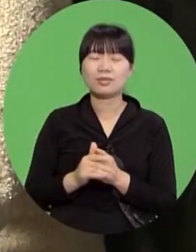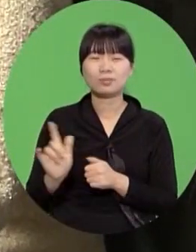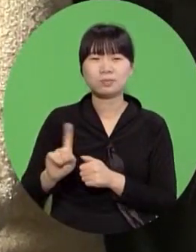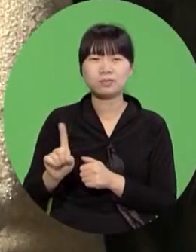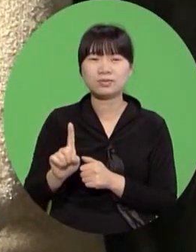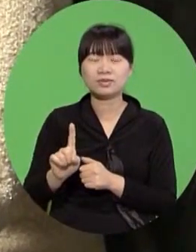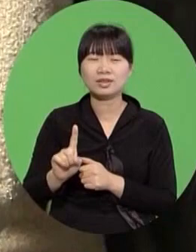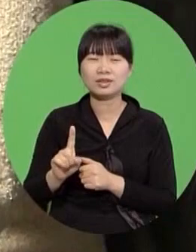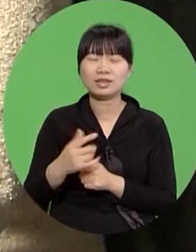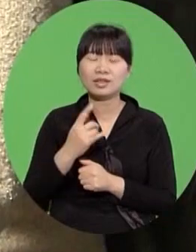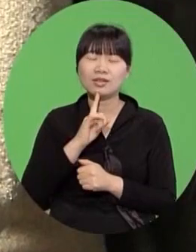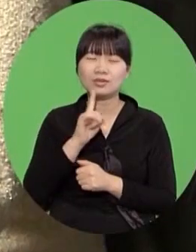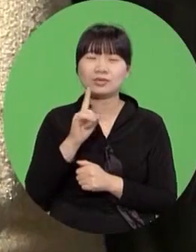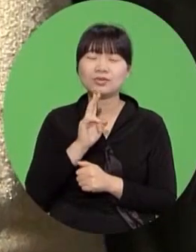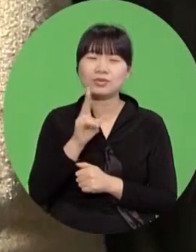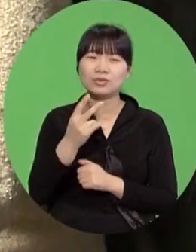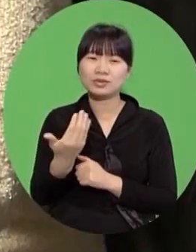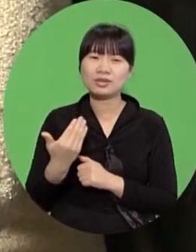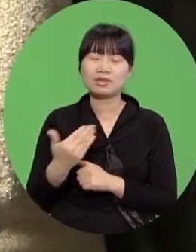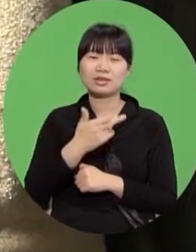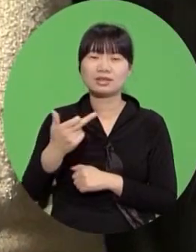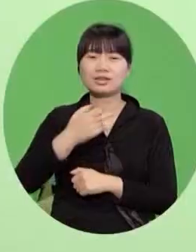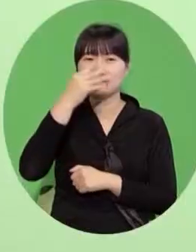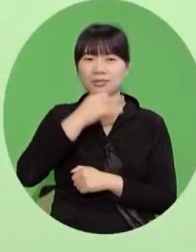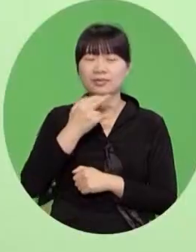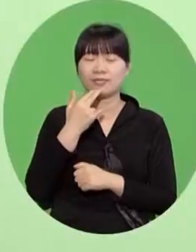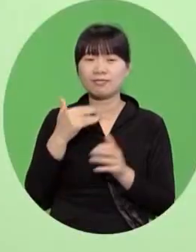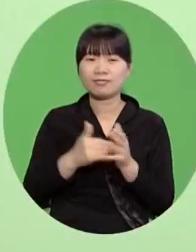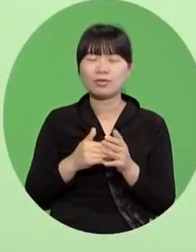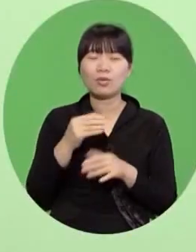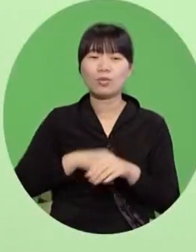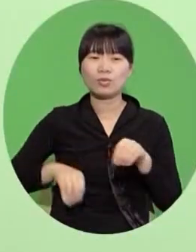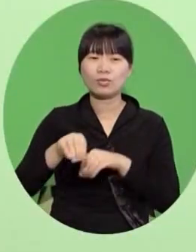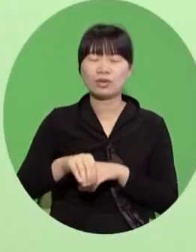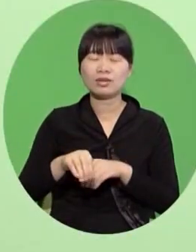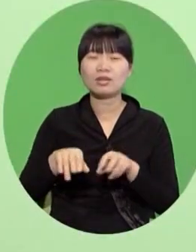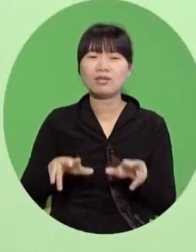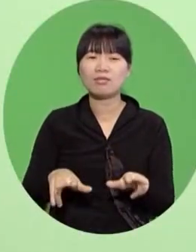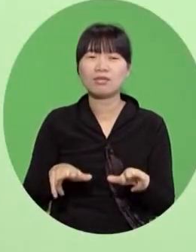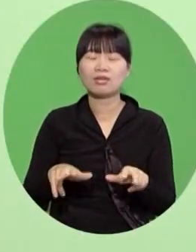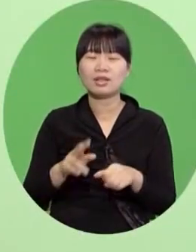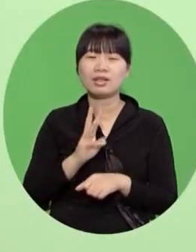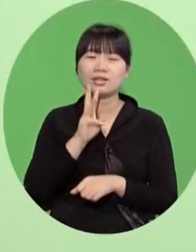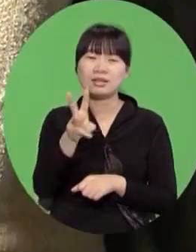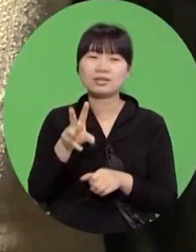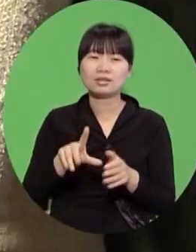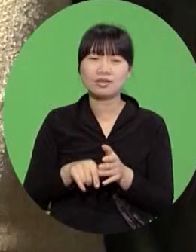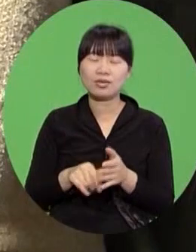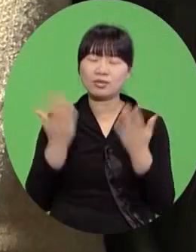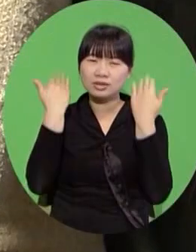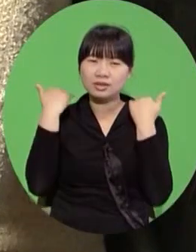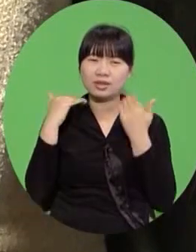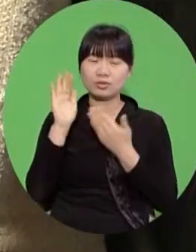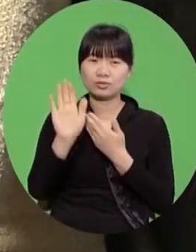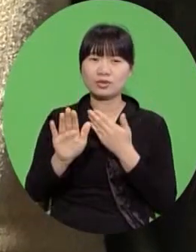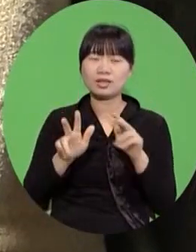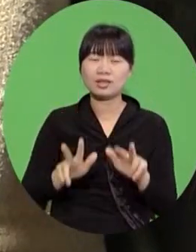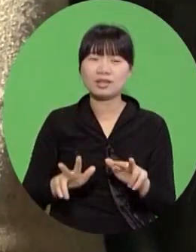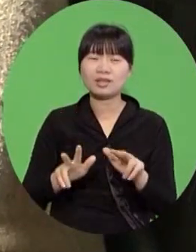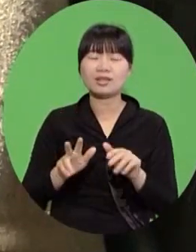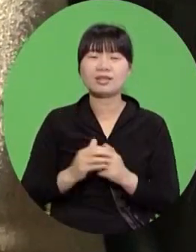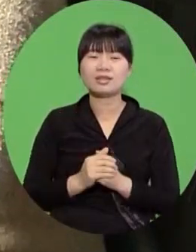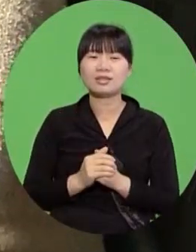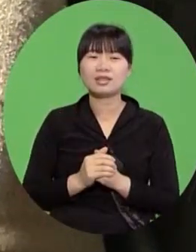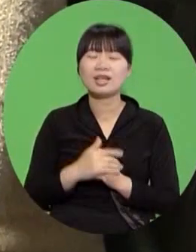뭐 돌전 두 돌전은 크게 의미가 없어요. 오히려 한 그 세 돌 정도 지나면서. 그러면서